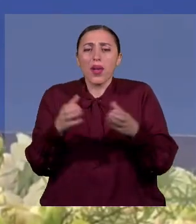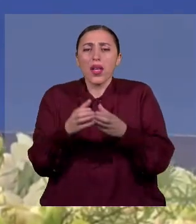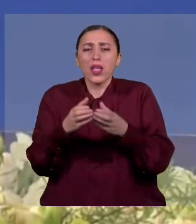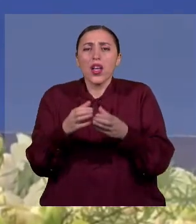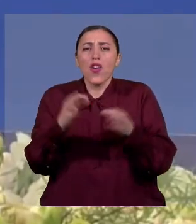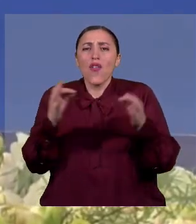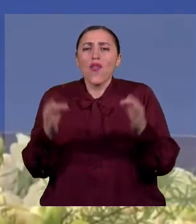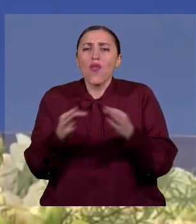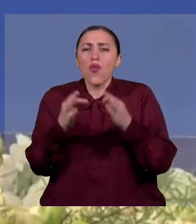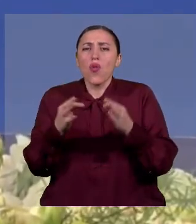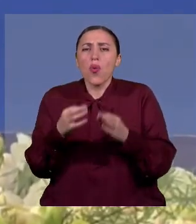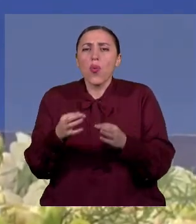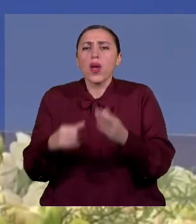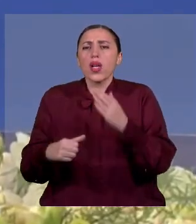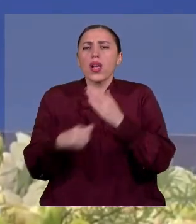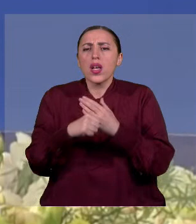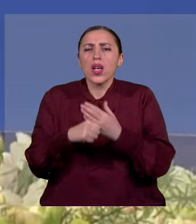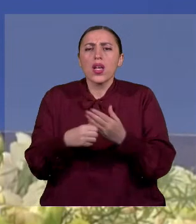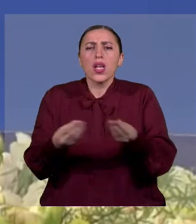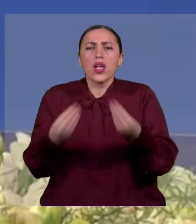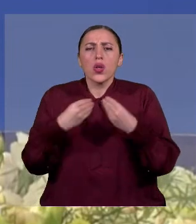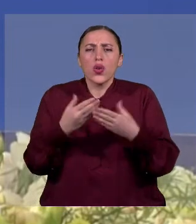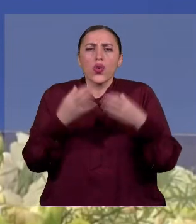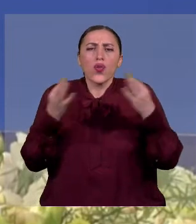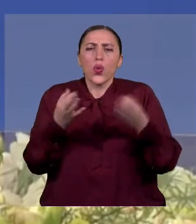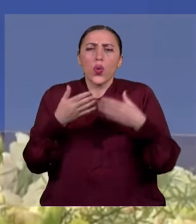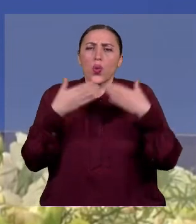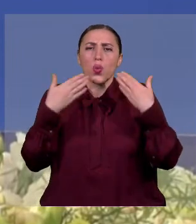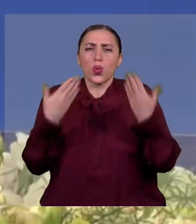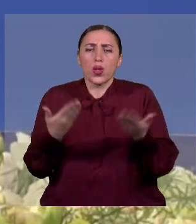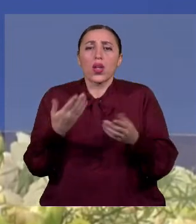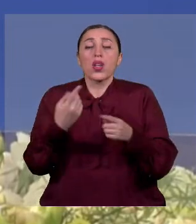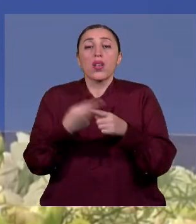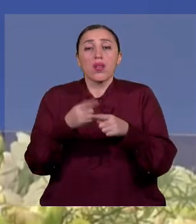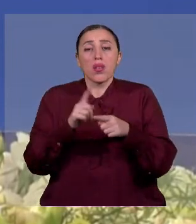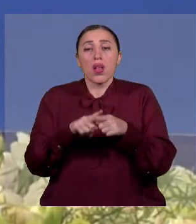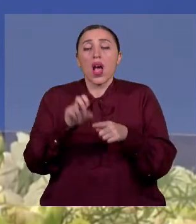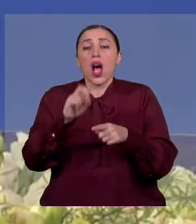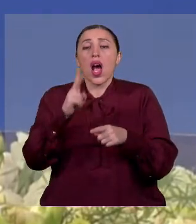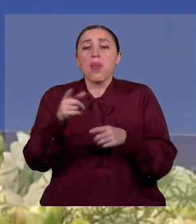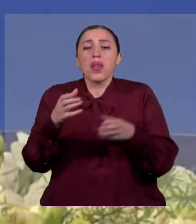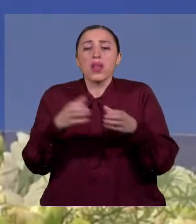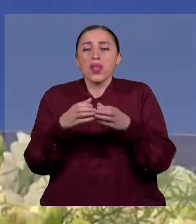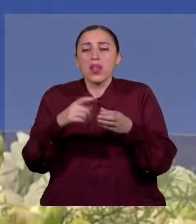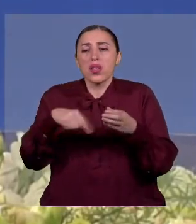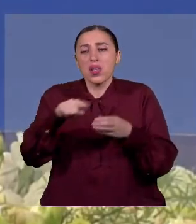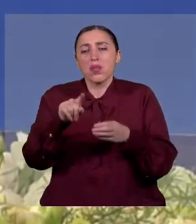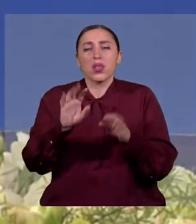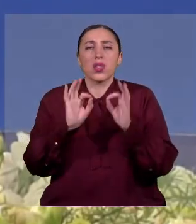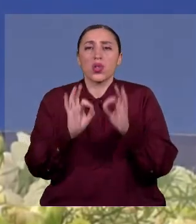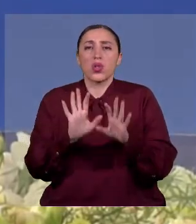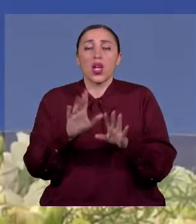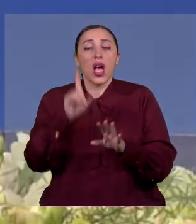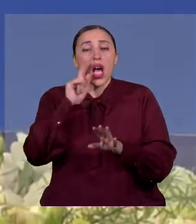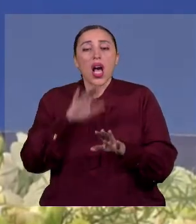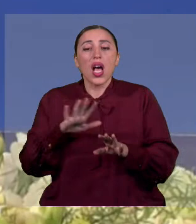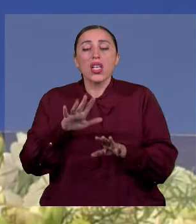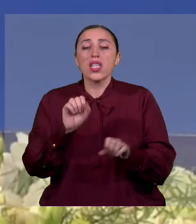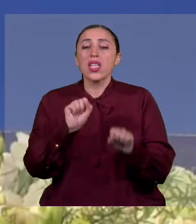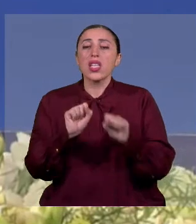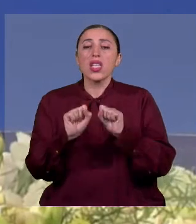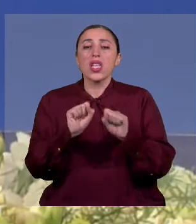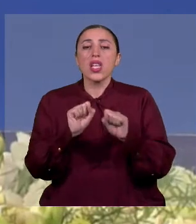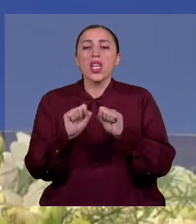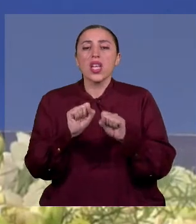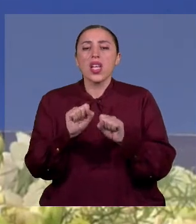ստացել Ադրբեջանի ագրեսիայի վերաբերյալ, ինչը մեծ հարված է հասցնում ՀԱՊԿ-ի իմիջին։ Ես սա համարում եմ Հայաստանի նախագահության